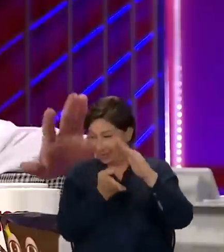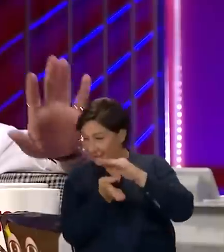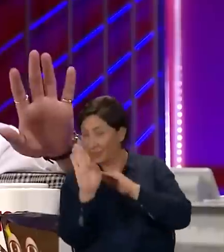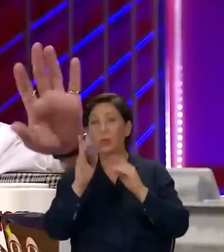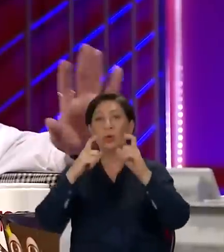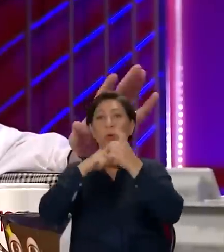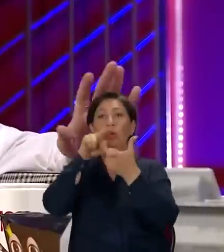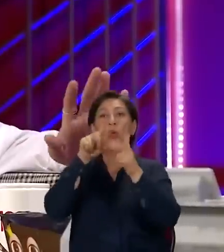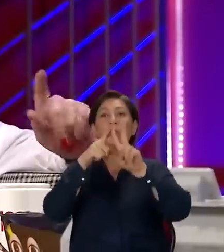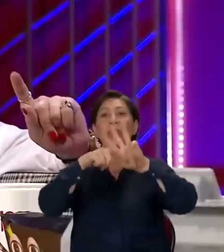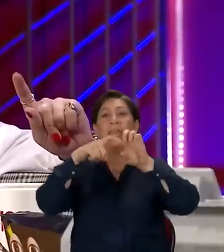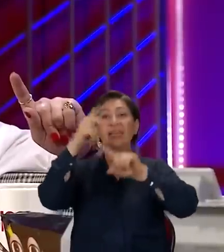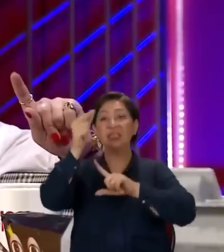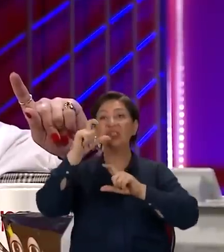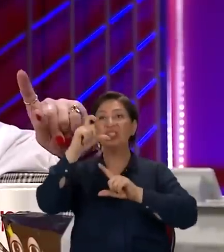Güner Cıvoğlu'nun